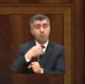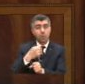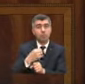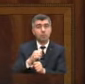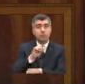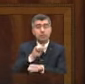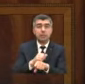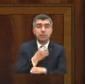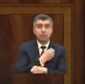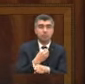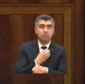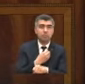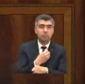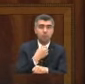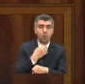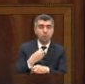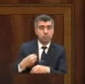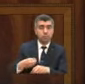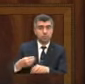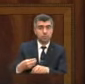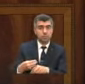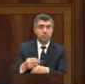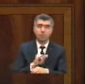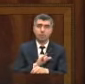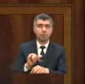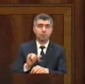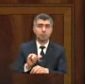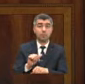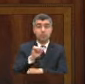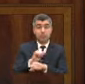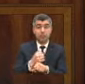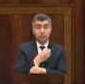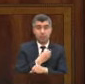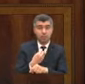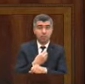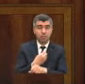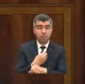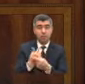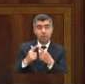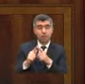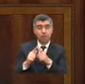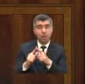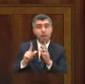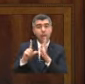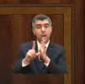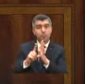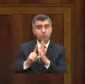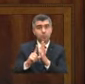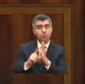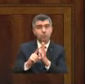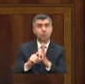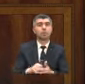حتى لهذه الولاية هذه، مع أنها كانت التغطية الصحية للمهنيين كانت في القانون ديال التغطية